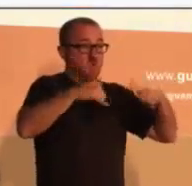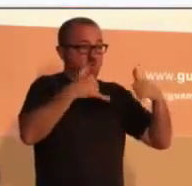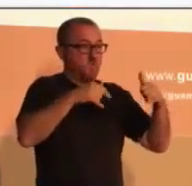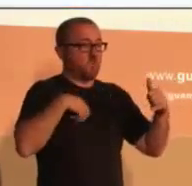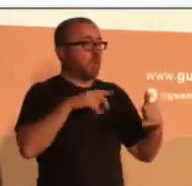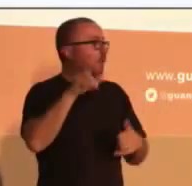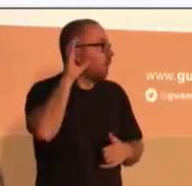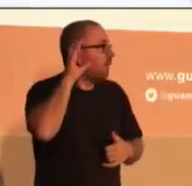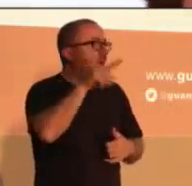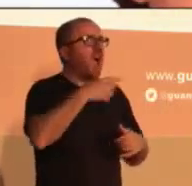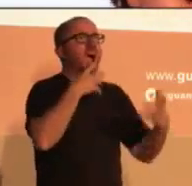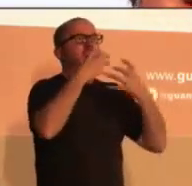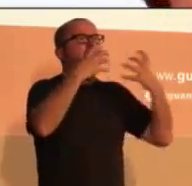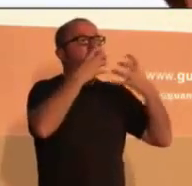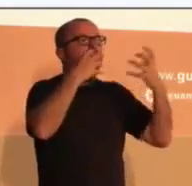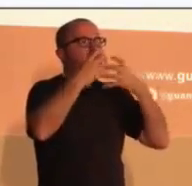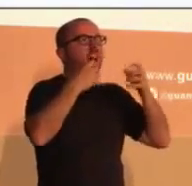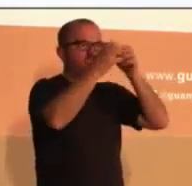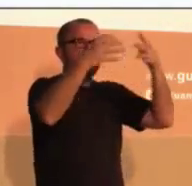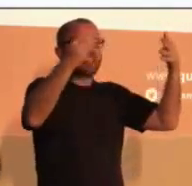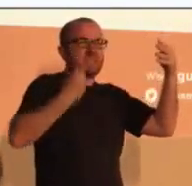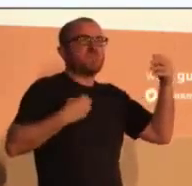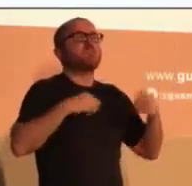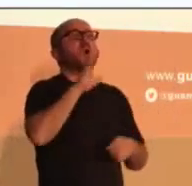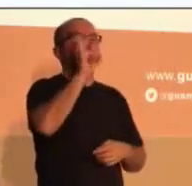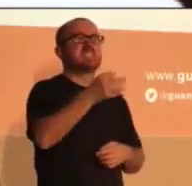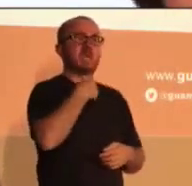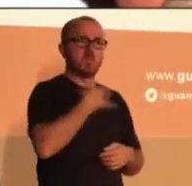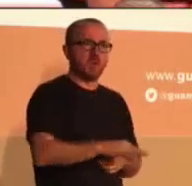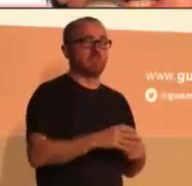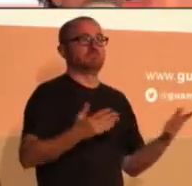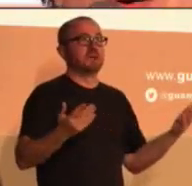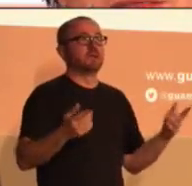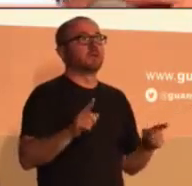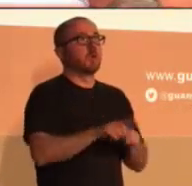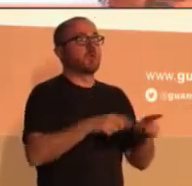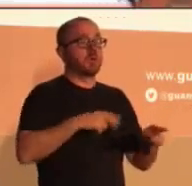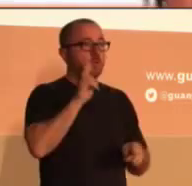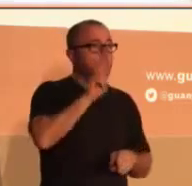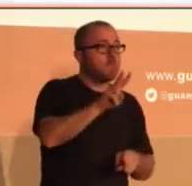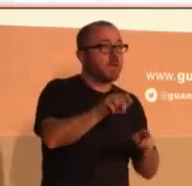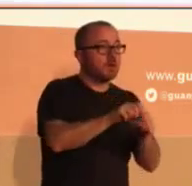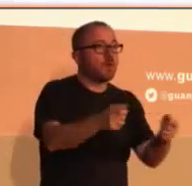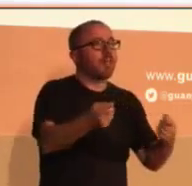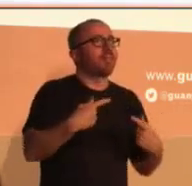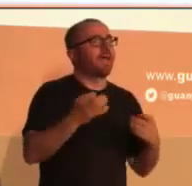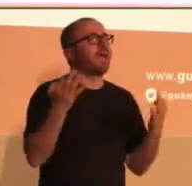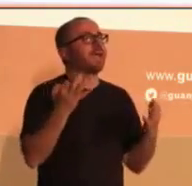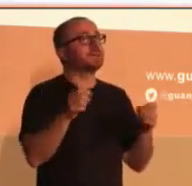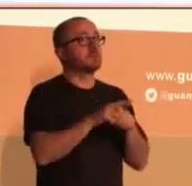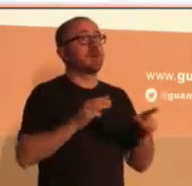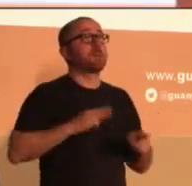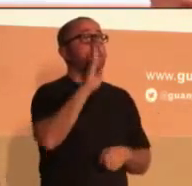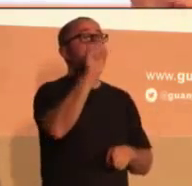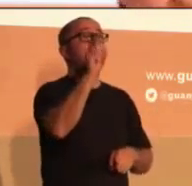sentit, doncs, en partits polítics, s'ha sentit diversos, s'ha sentit en molts altres moviments socials I la primera reacció dels que havíem sobretot impulsat la PA, no, i que